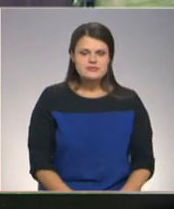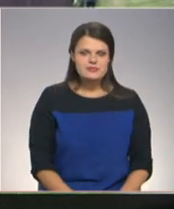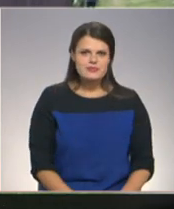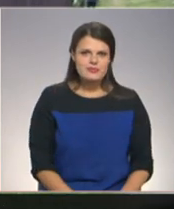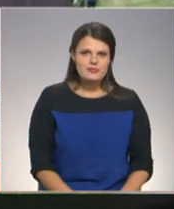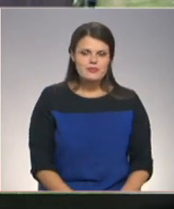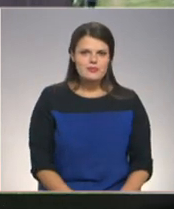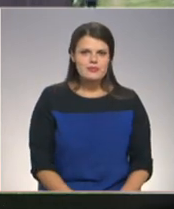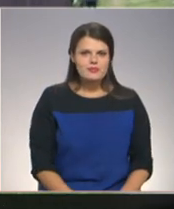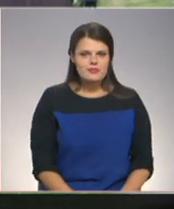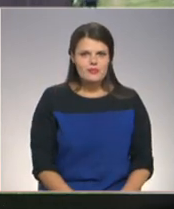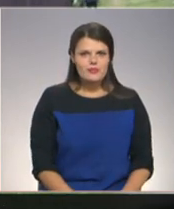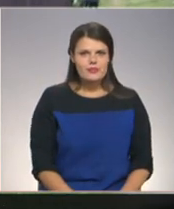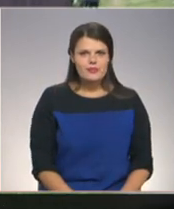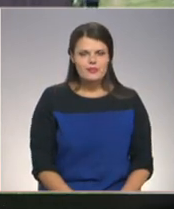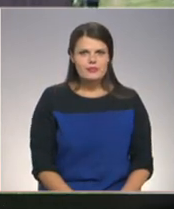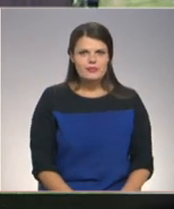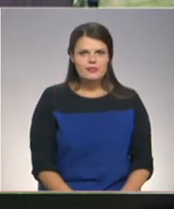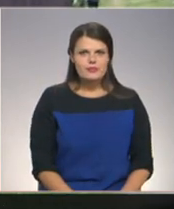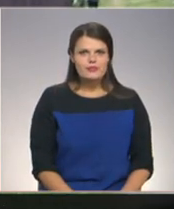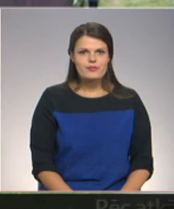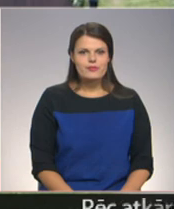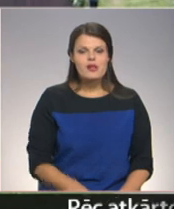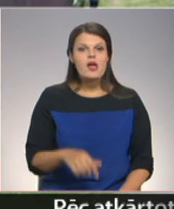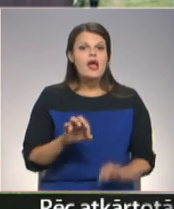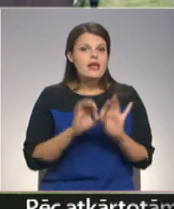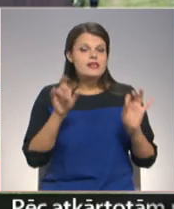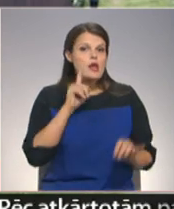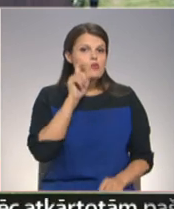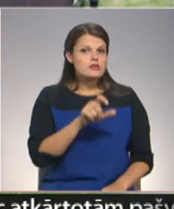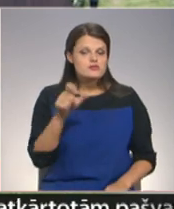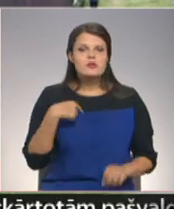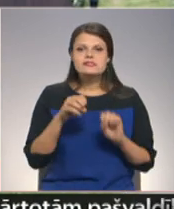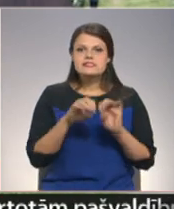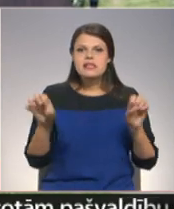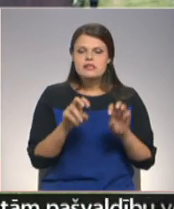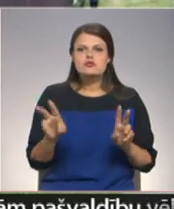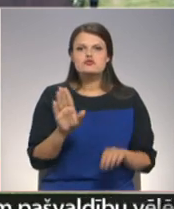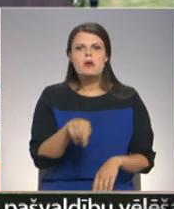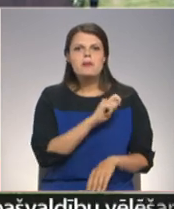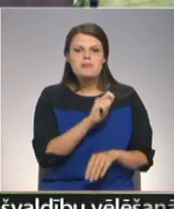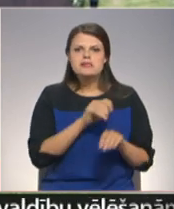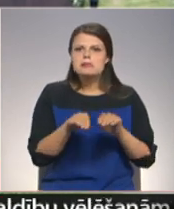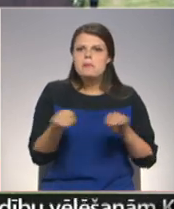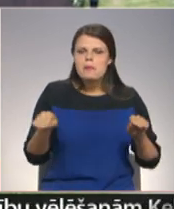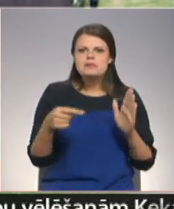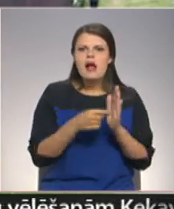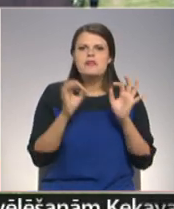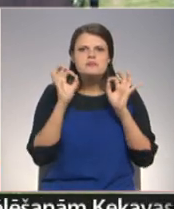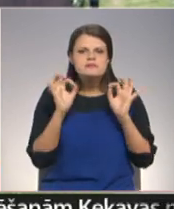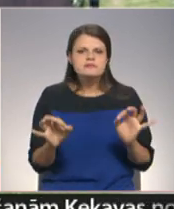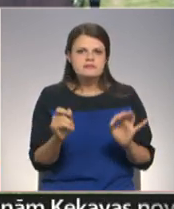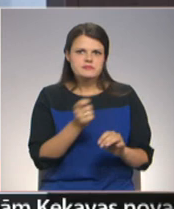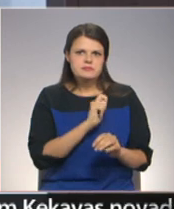raskazot dļa načinājušiek, dļa novičkov. Iesācējiem es stāstīšu pašu pirtniecības pamatu. Kāda ir pareize